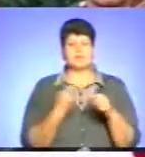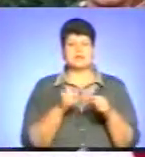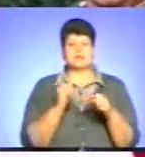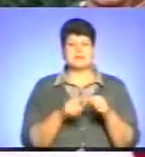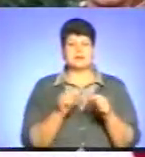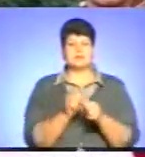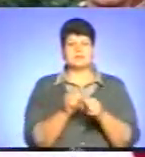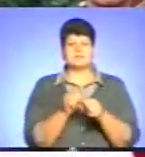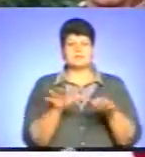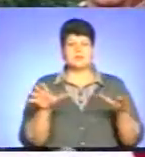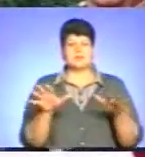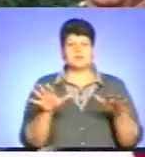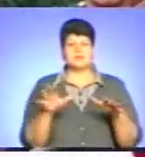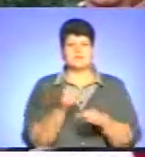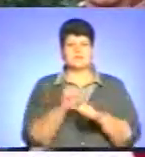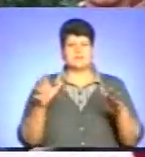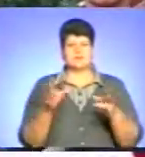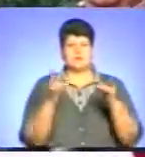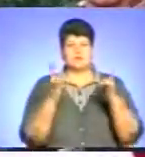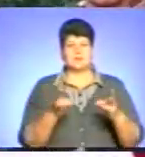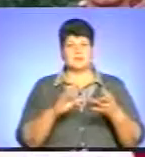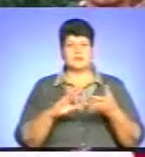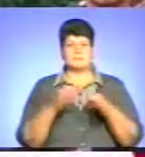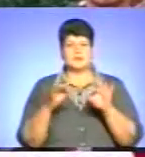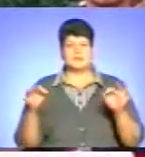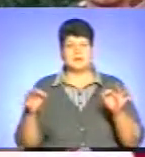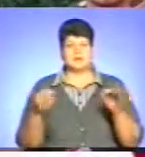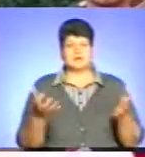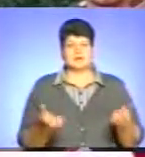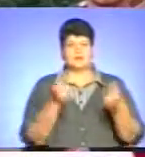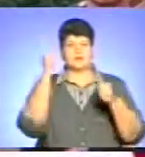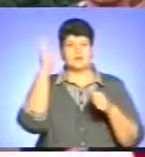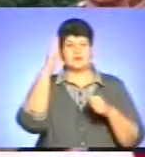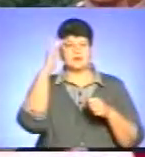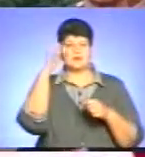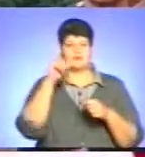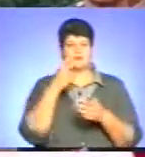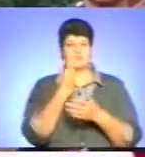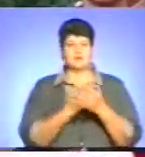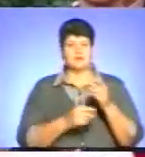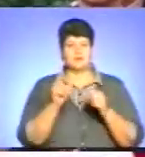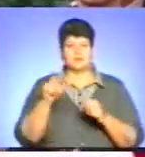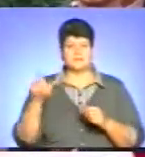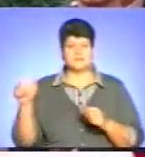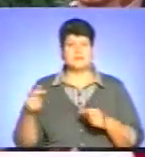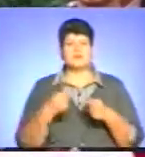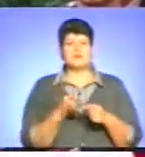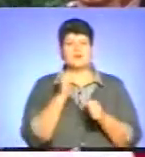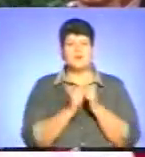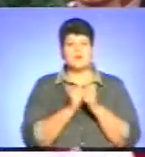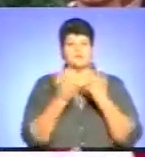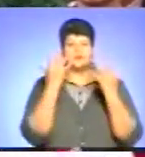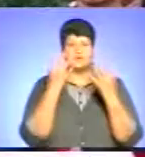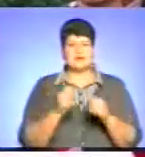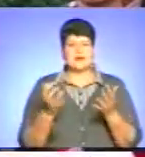розмінування вибухонебезпечних предметів, це рятування людей на воді і в різних надзвичайних ситуаціях. Кожного дня